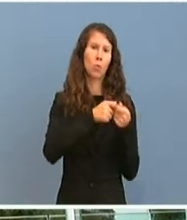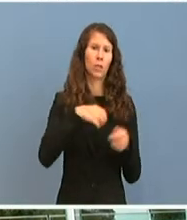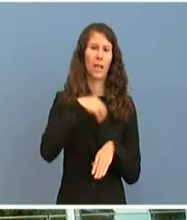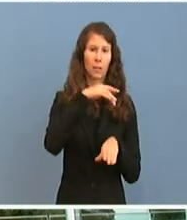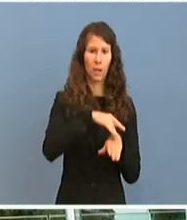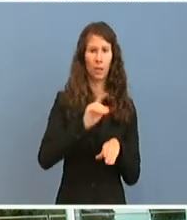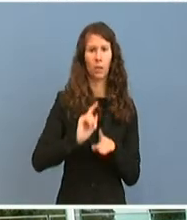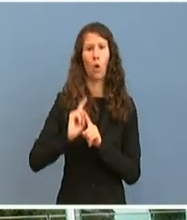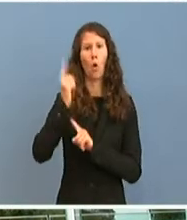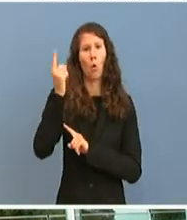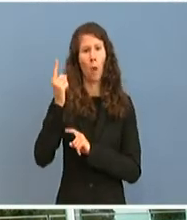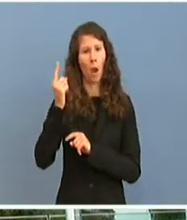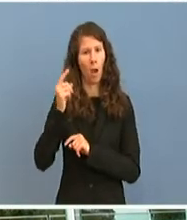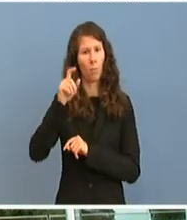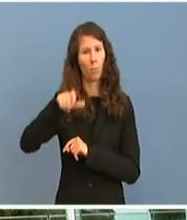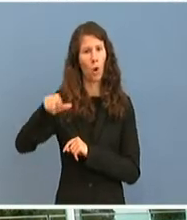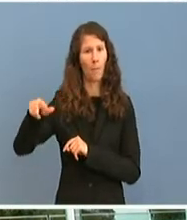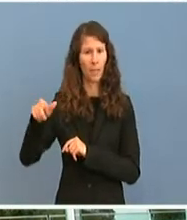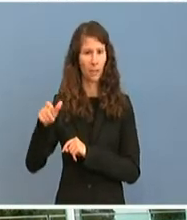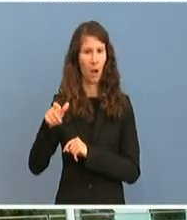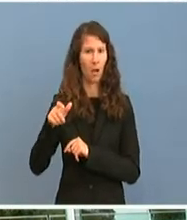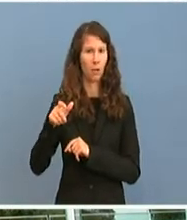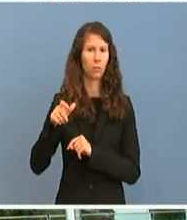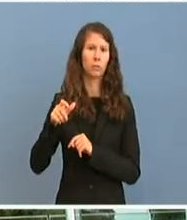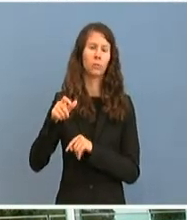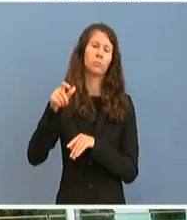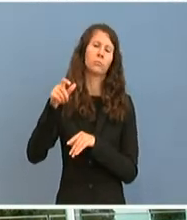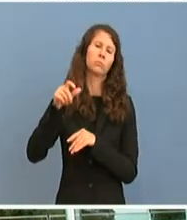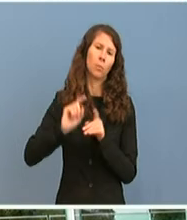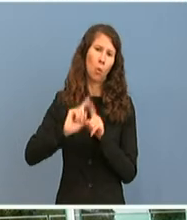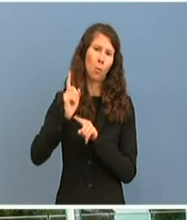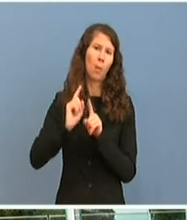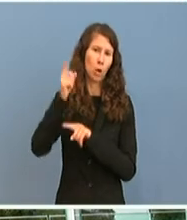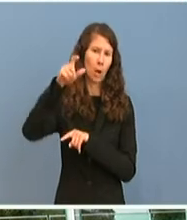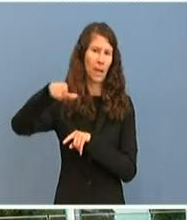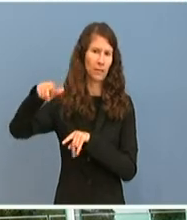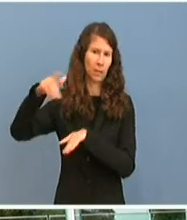und Oberbürgermeistern und Oberbürgermeisterinnen besprochen wurde.